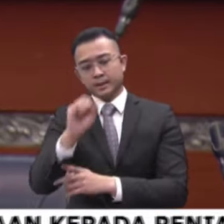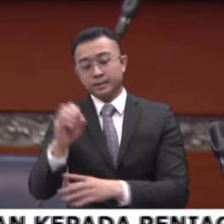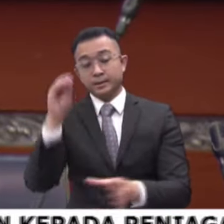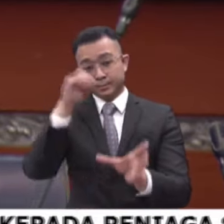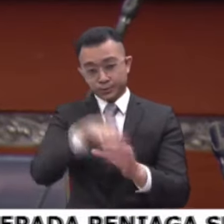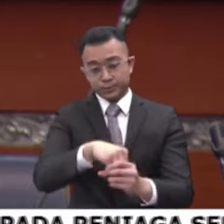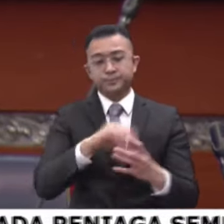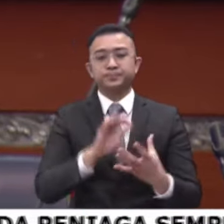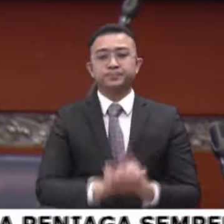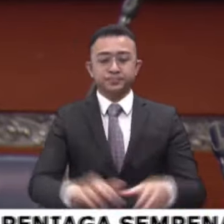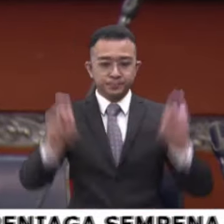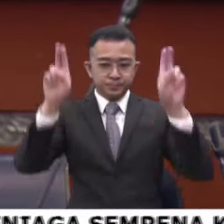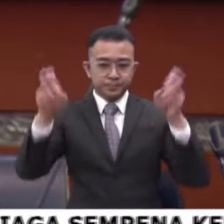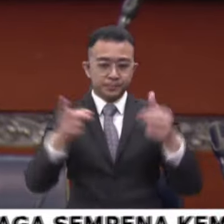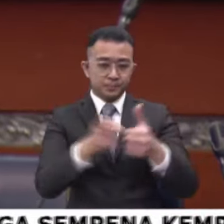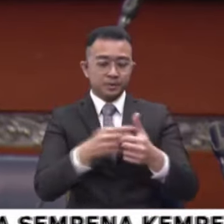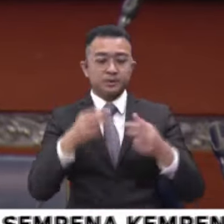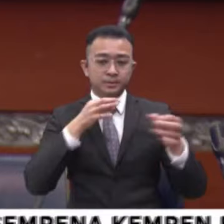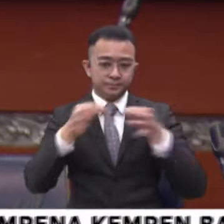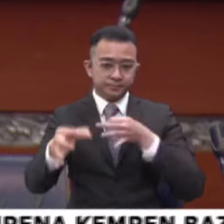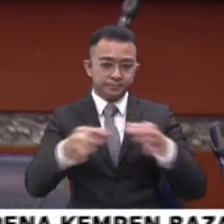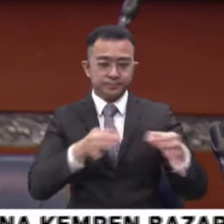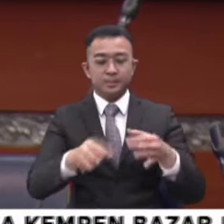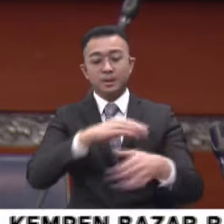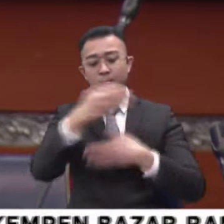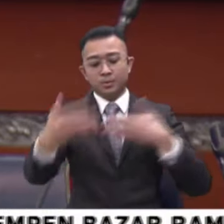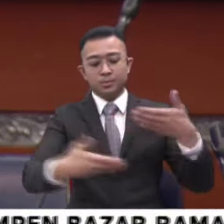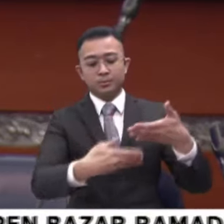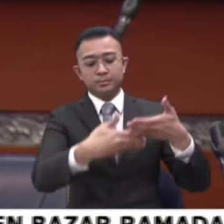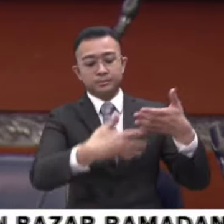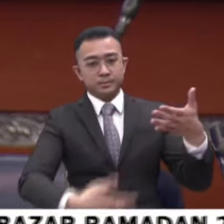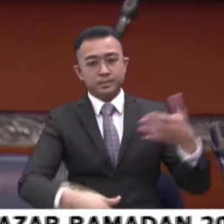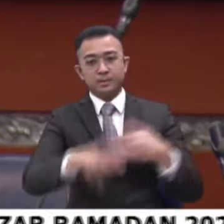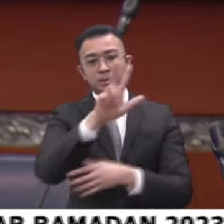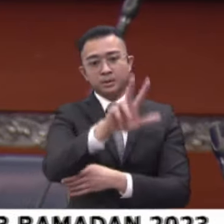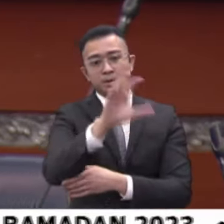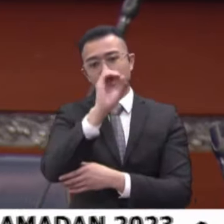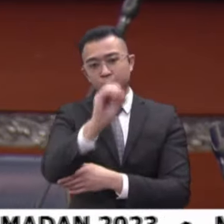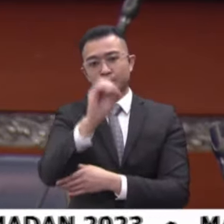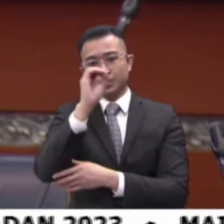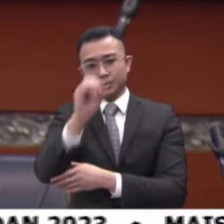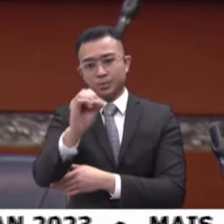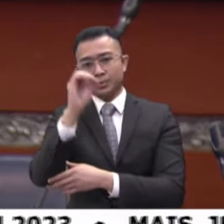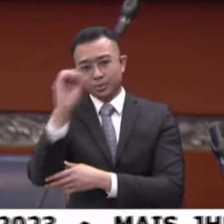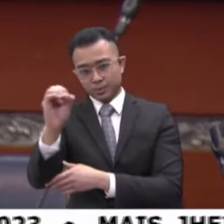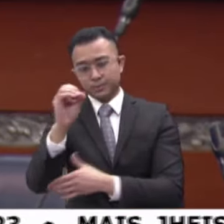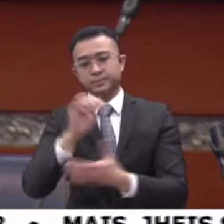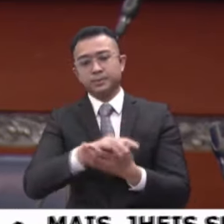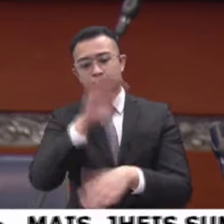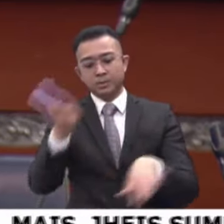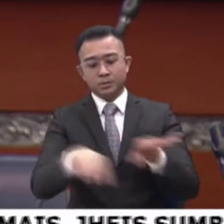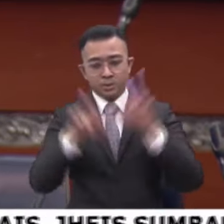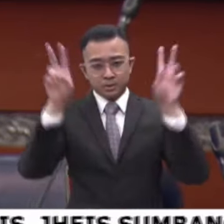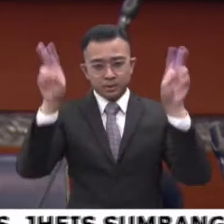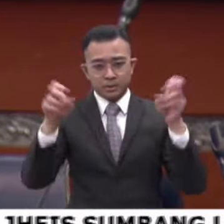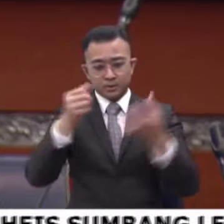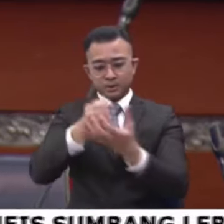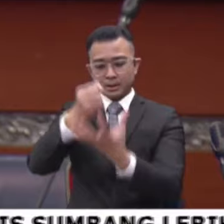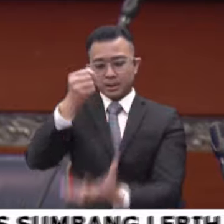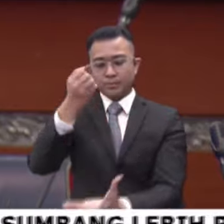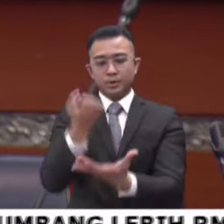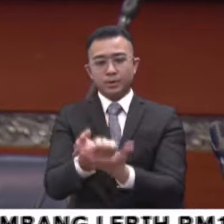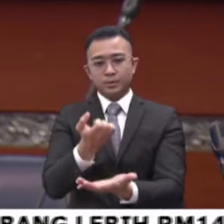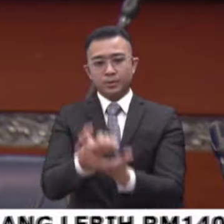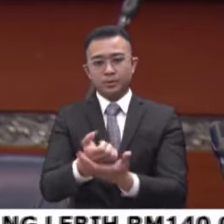terlibat. Perkara pertama yang saya nak sebut adalah di bawah butiran 300 di bawah tajuk Tabung